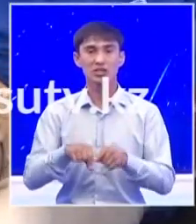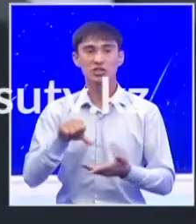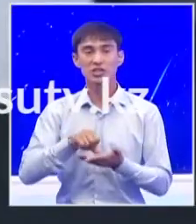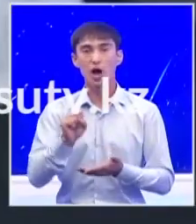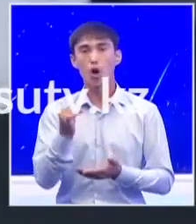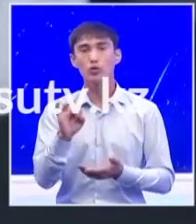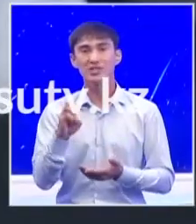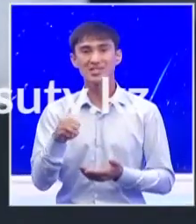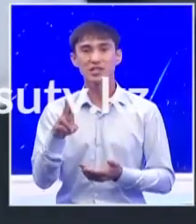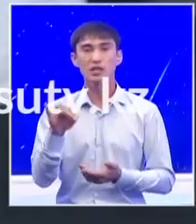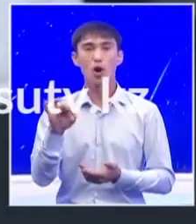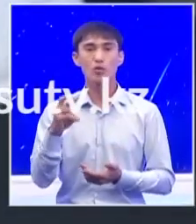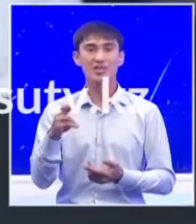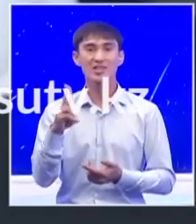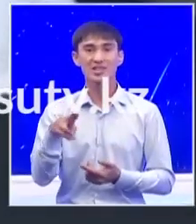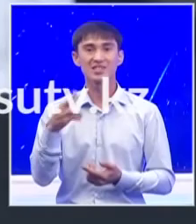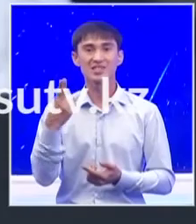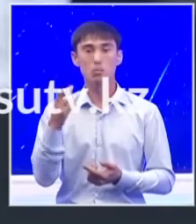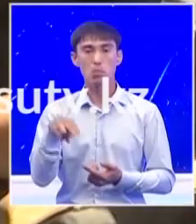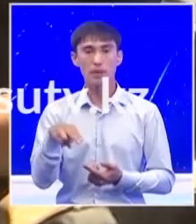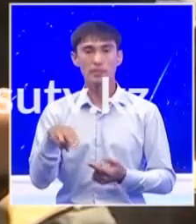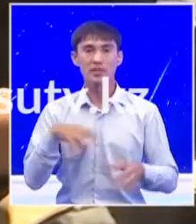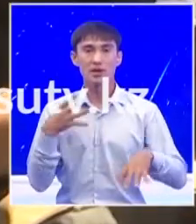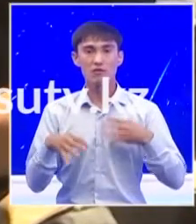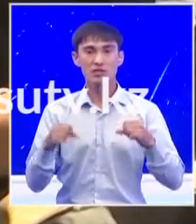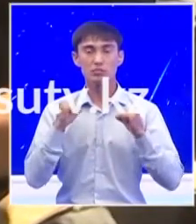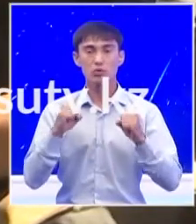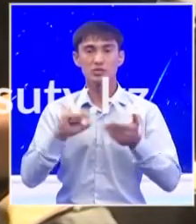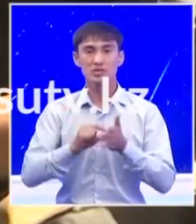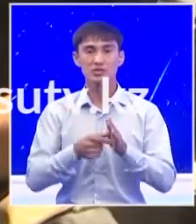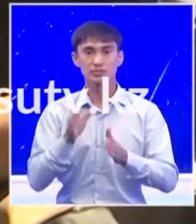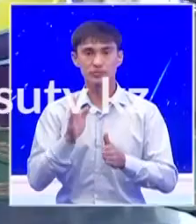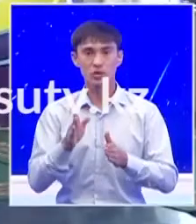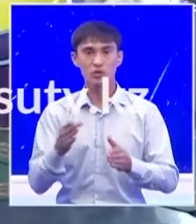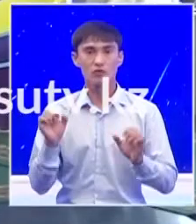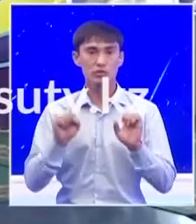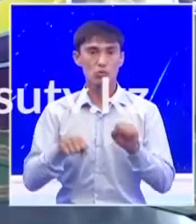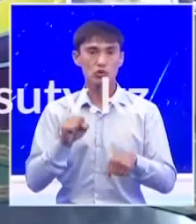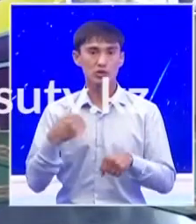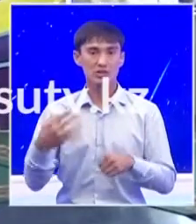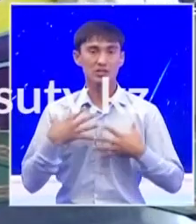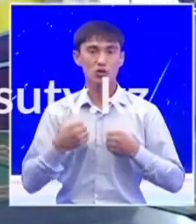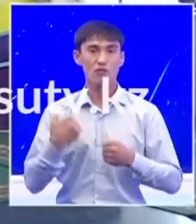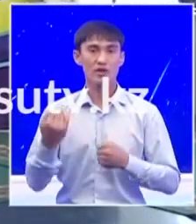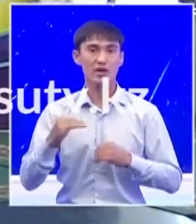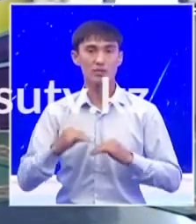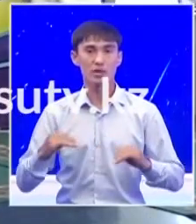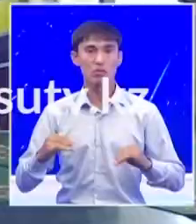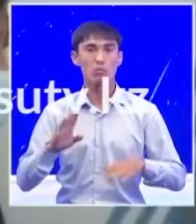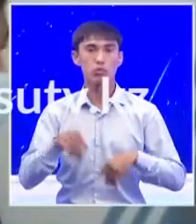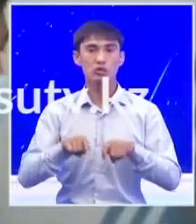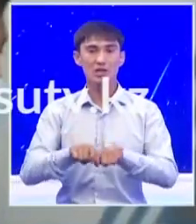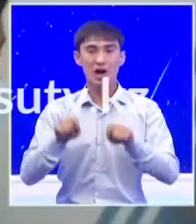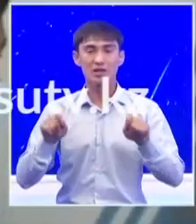аутизмом, синдромом Дауна и ДЦП. Тренировки в спортивном зале будут проходить с учетом возможностей и здоровья ребят. После яркого